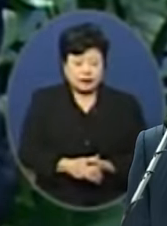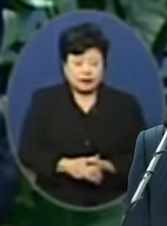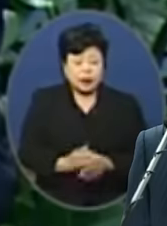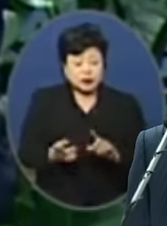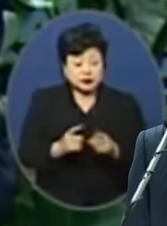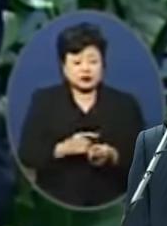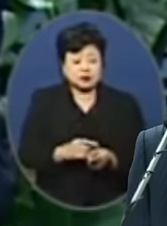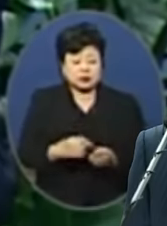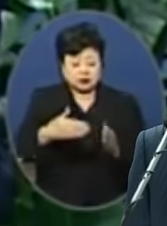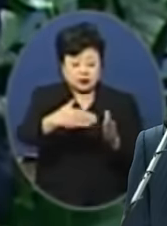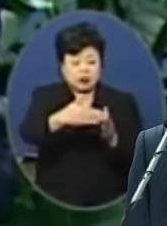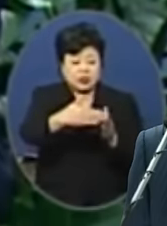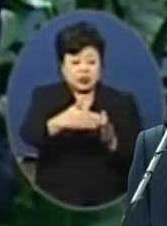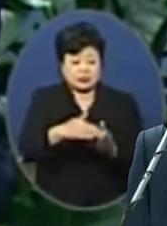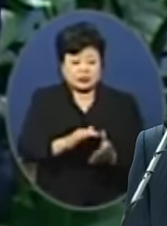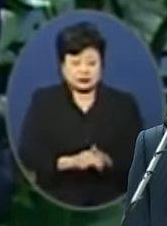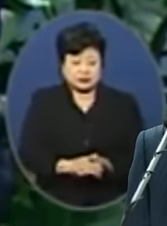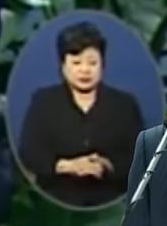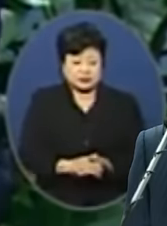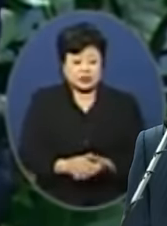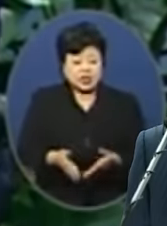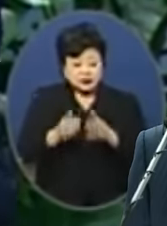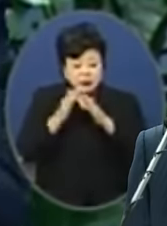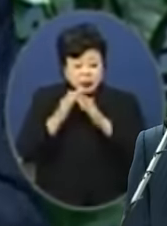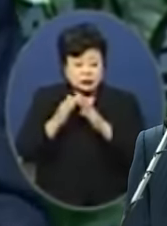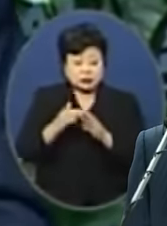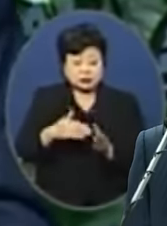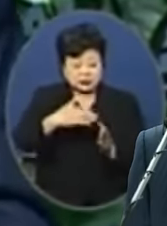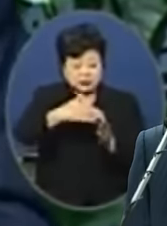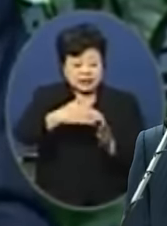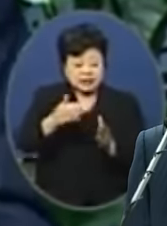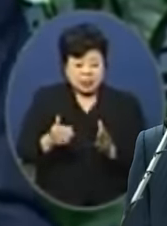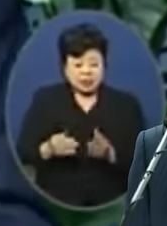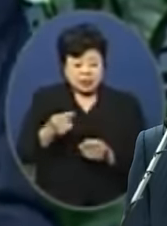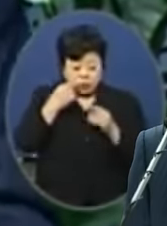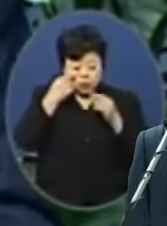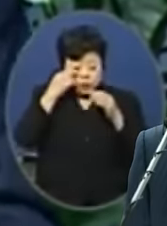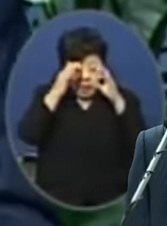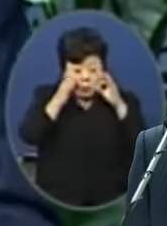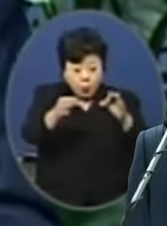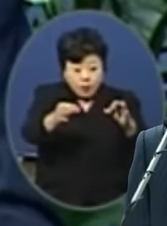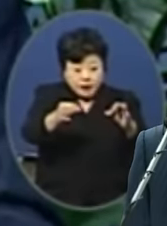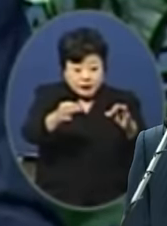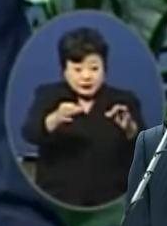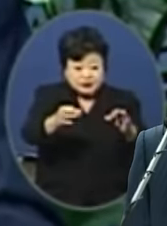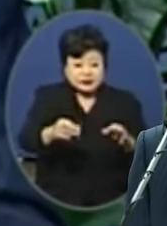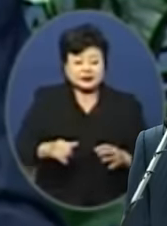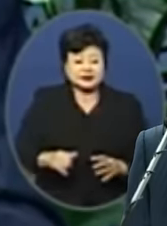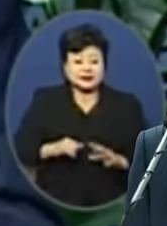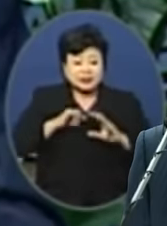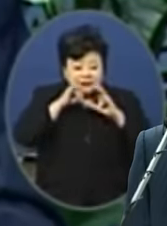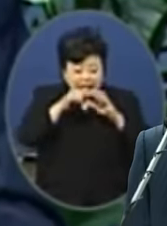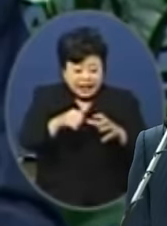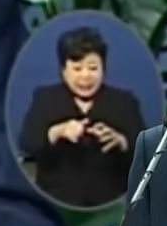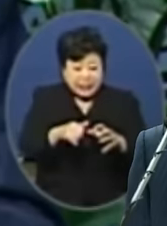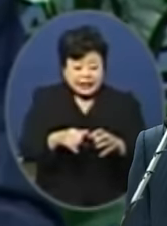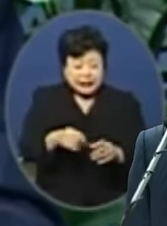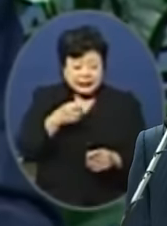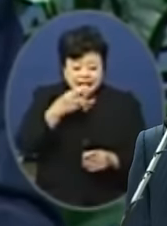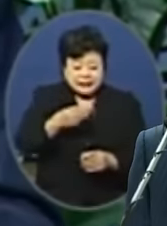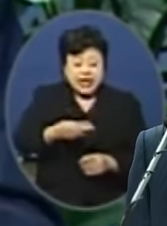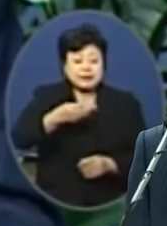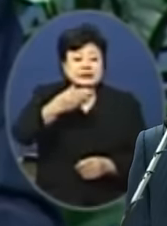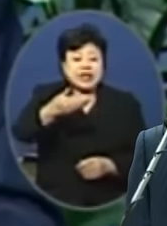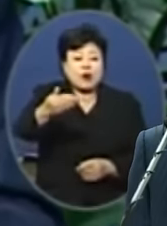서로 연결해서 이렇게 세워선 사각의 눈에 보이는 모든 것은 3차원인